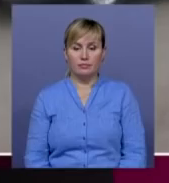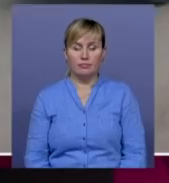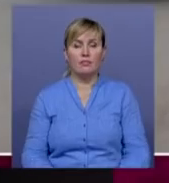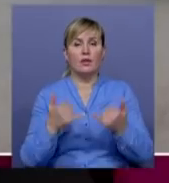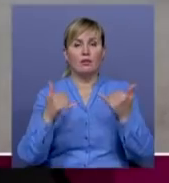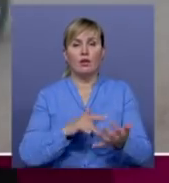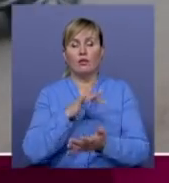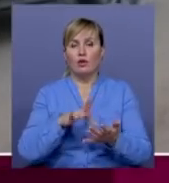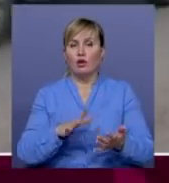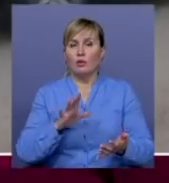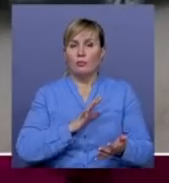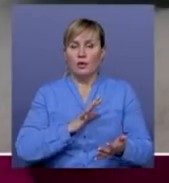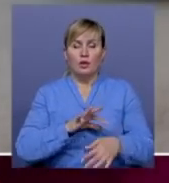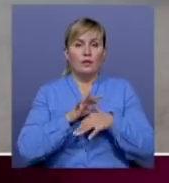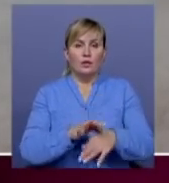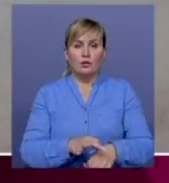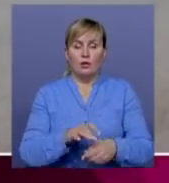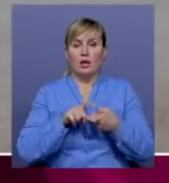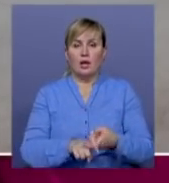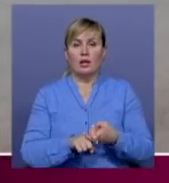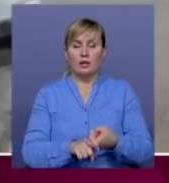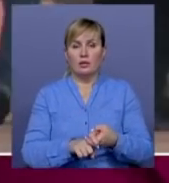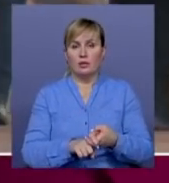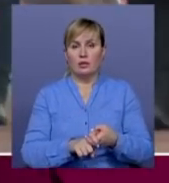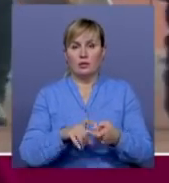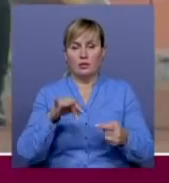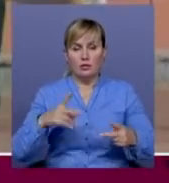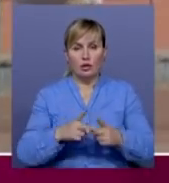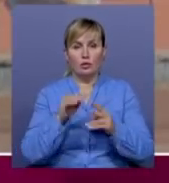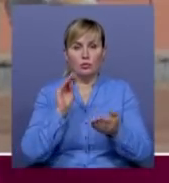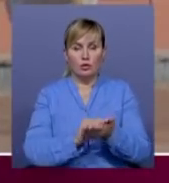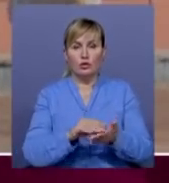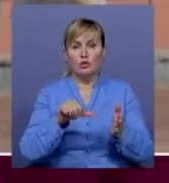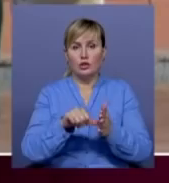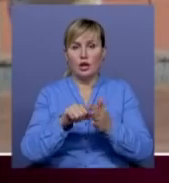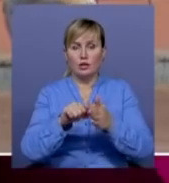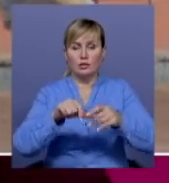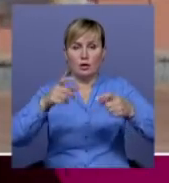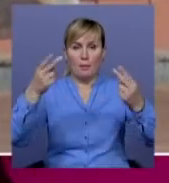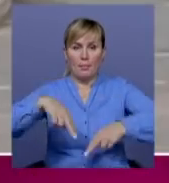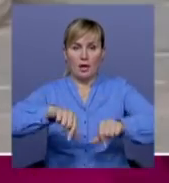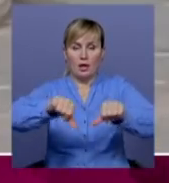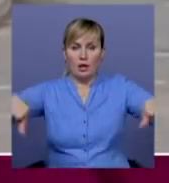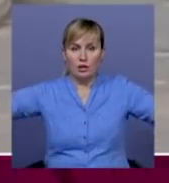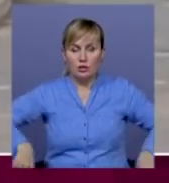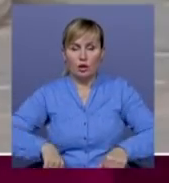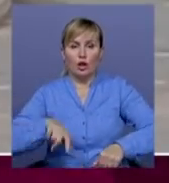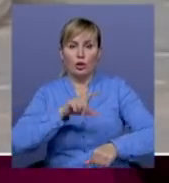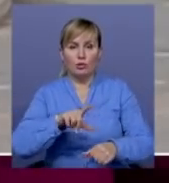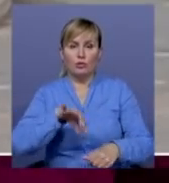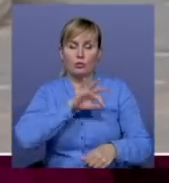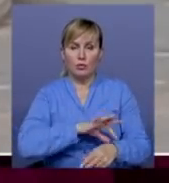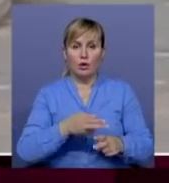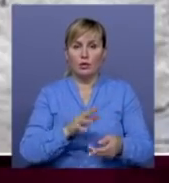Сегодня в городе был введен режим карантина. По периметру столицы установили 6 блокпостов. Люди пользуются временем, которое им